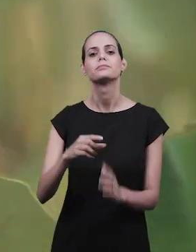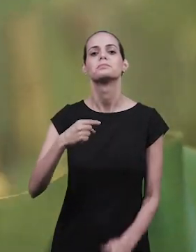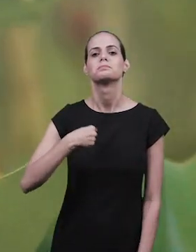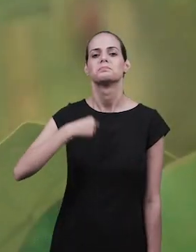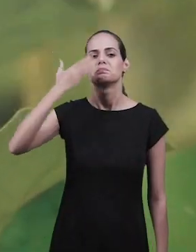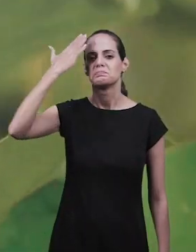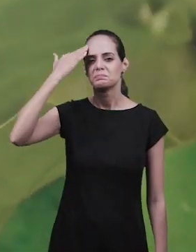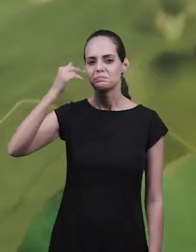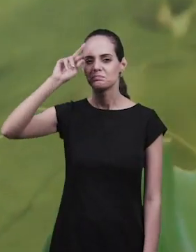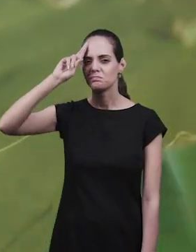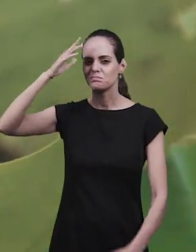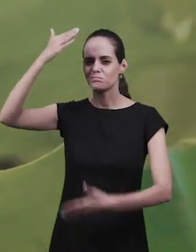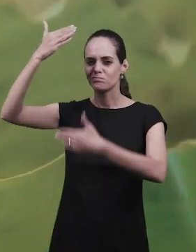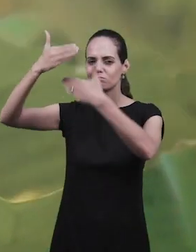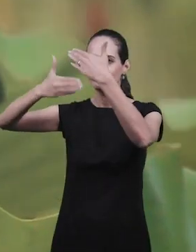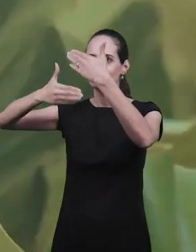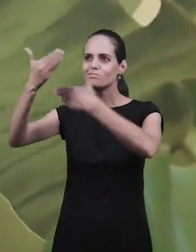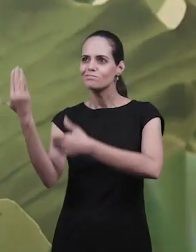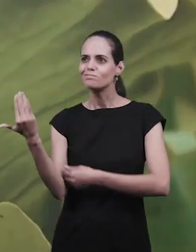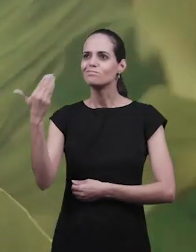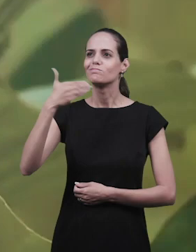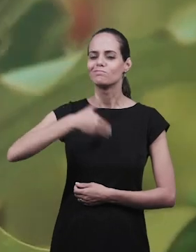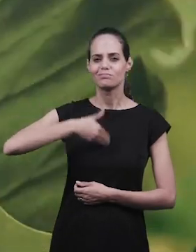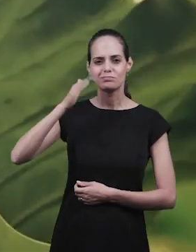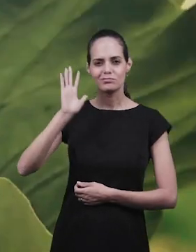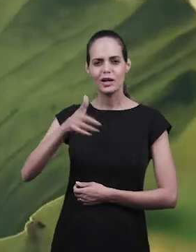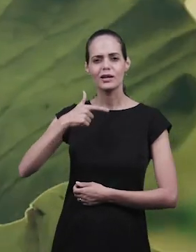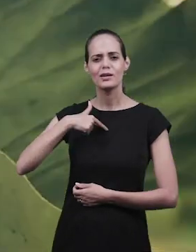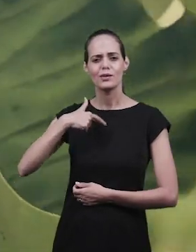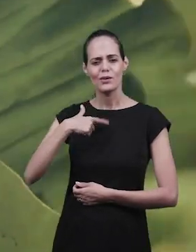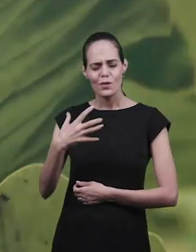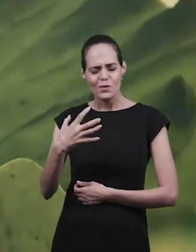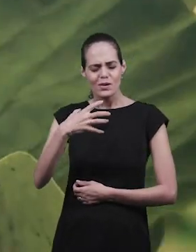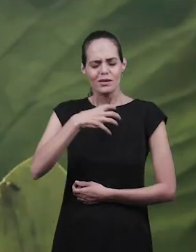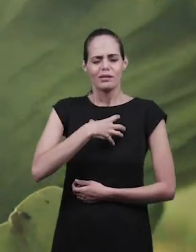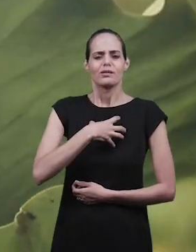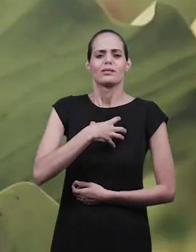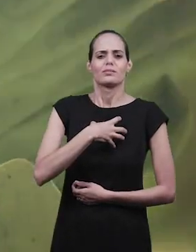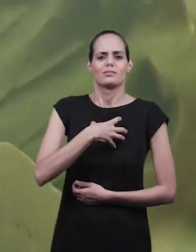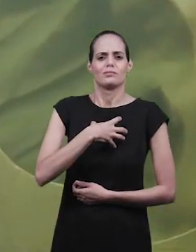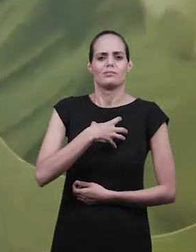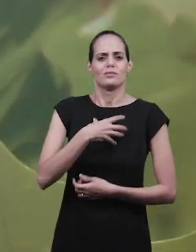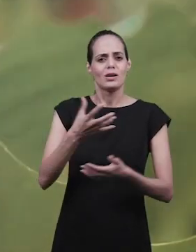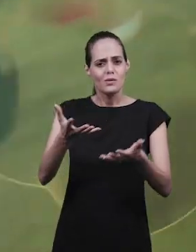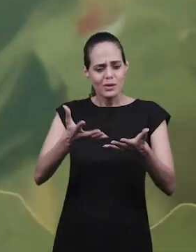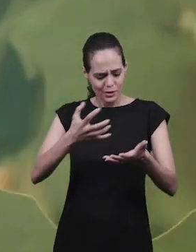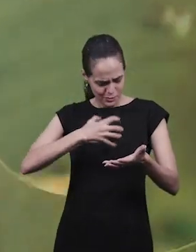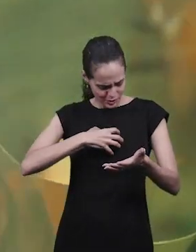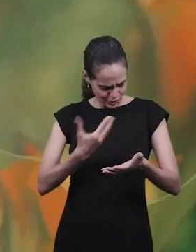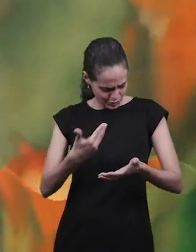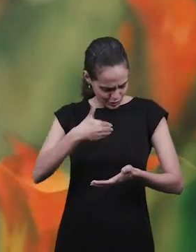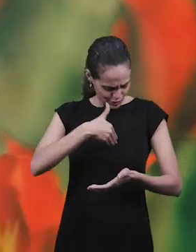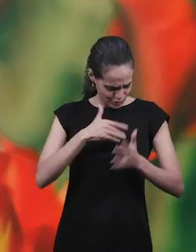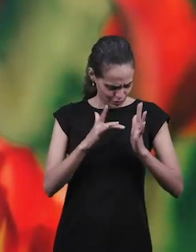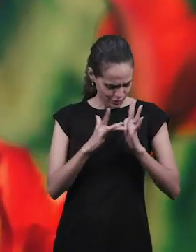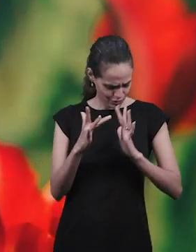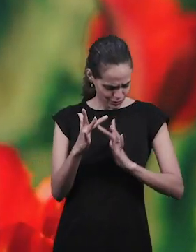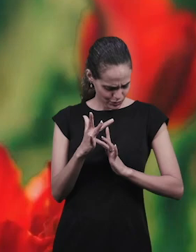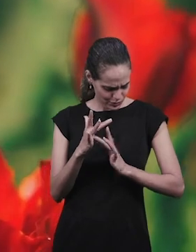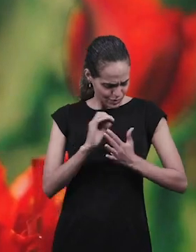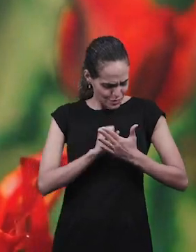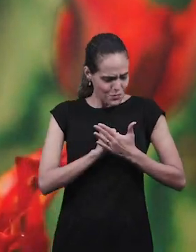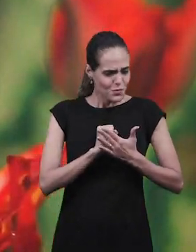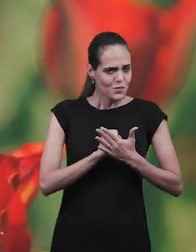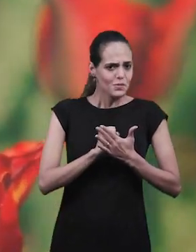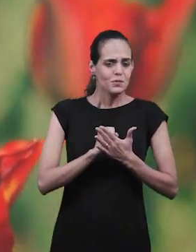Sei que estás aqui, e isto quero eu sentir.